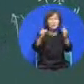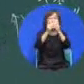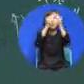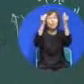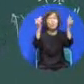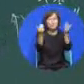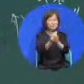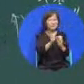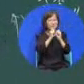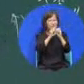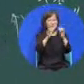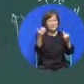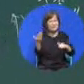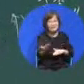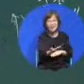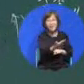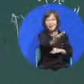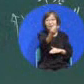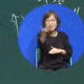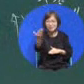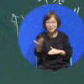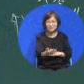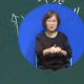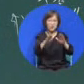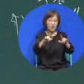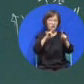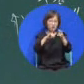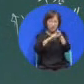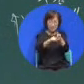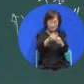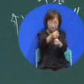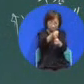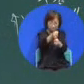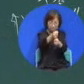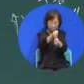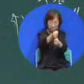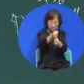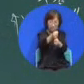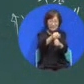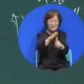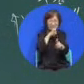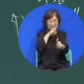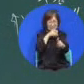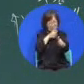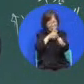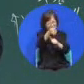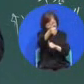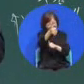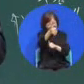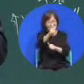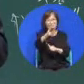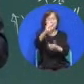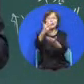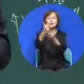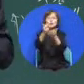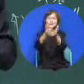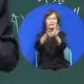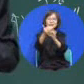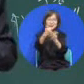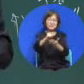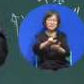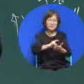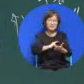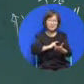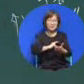여러분, 이 언약을 붙잡고 정말 승리하게 되기를 주 예수 이름으로 축복합니다. I bless you in the